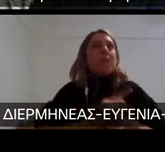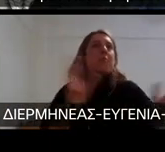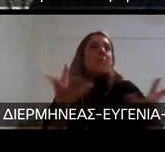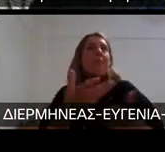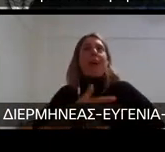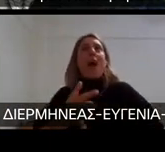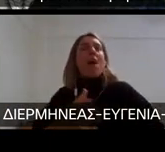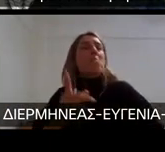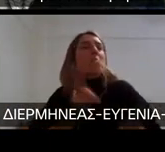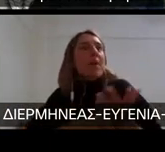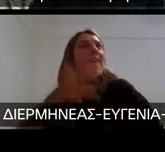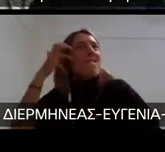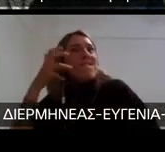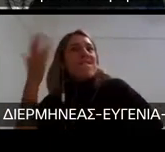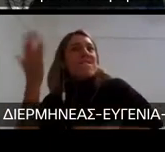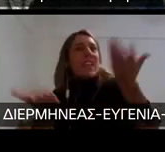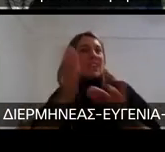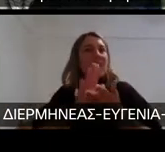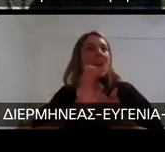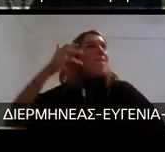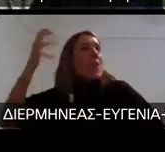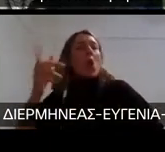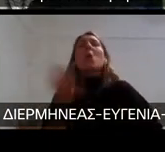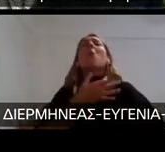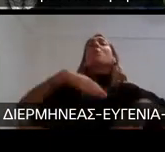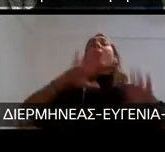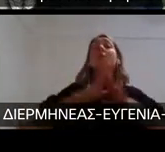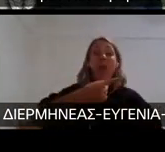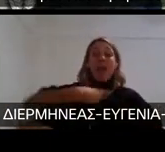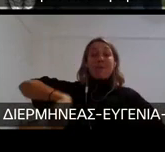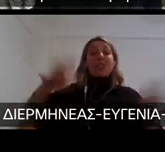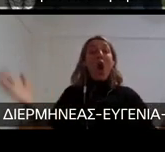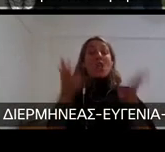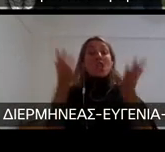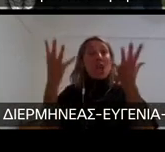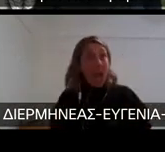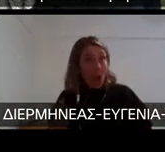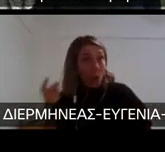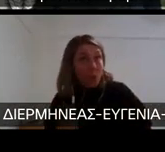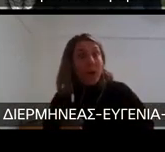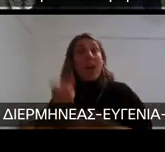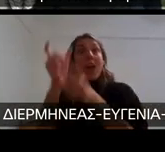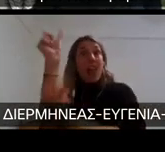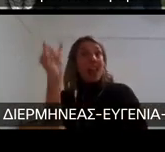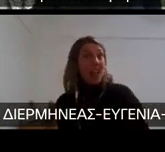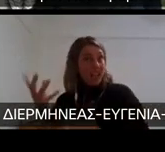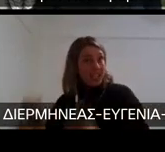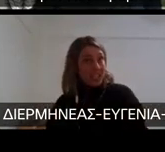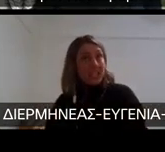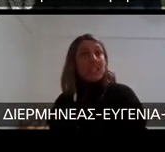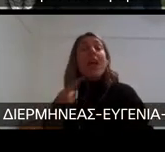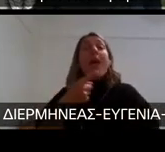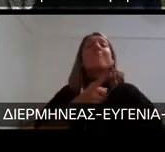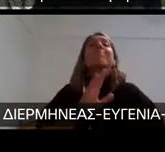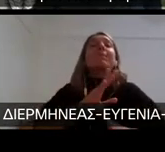ούτε γλωσσολόγοι. Εμείς περιγράφουμε ό,τι εργαλείο υπάρχει στη συλλογή μας, χωρίς να είμαστε ειδικοί. Επομένως, χρειαζόμαστε εργαλεία που είναι κατάλληλα